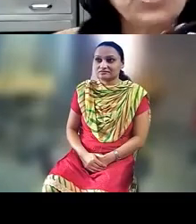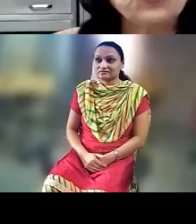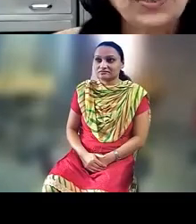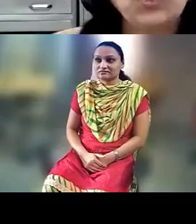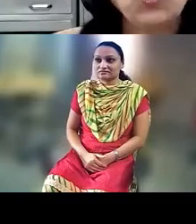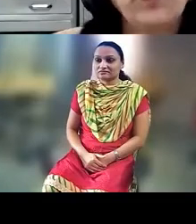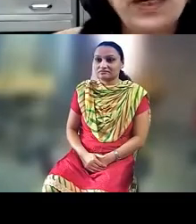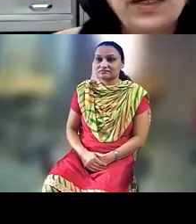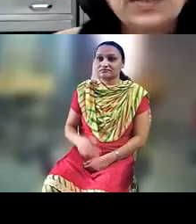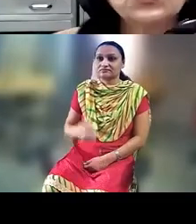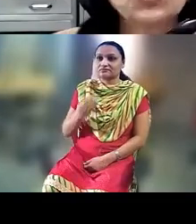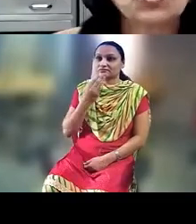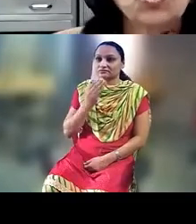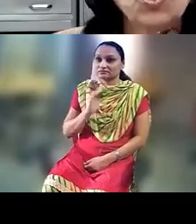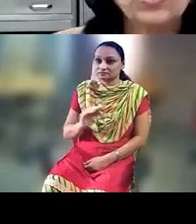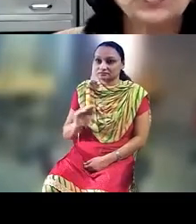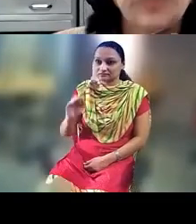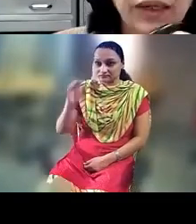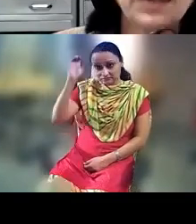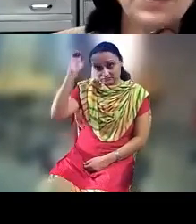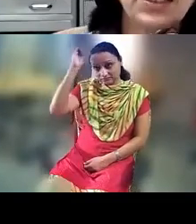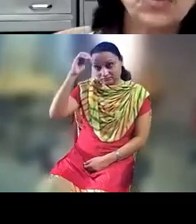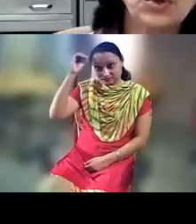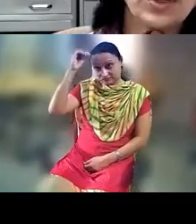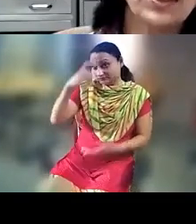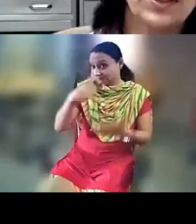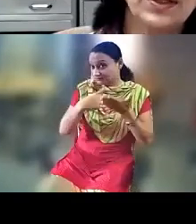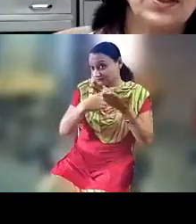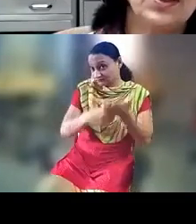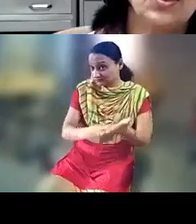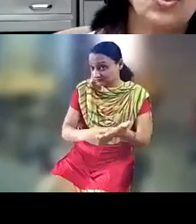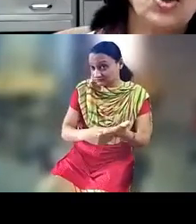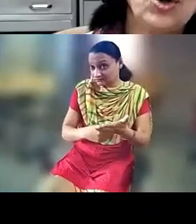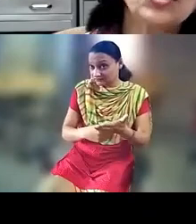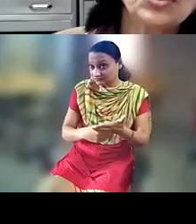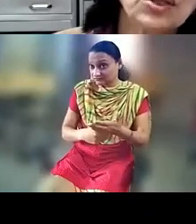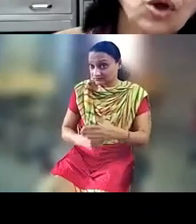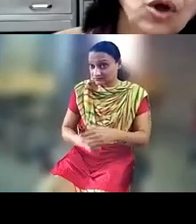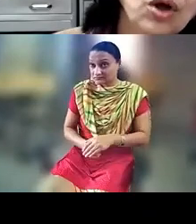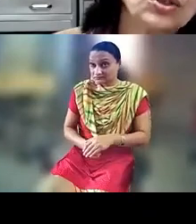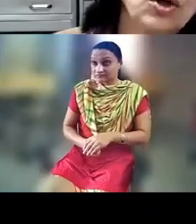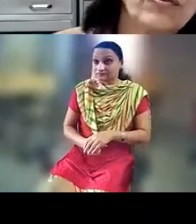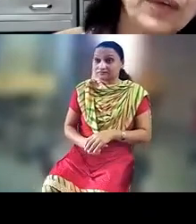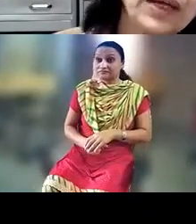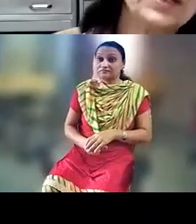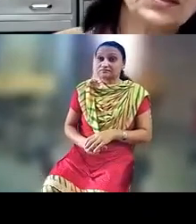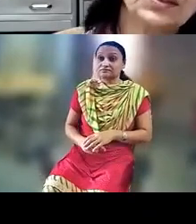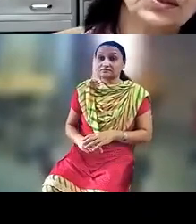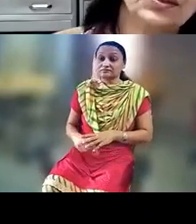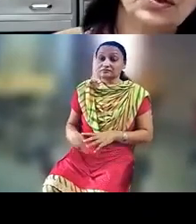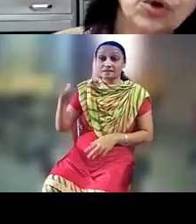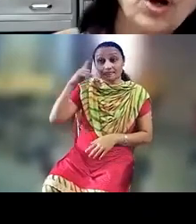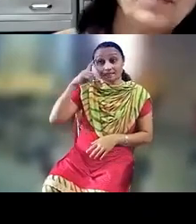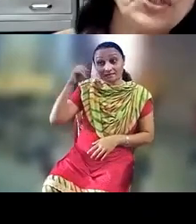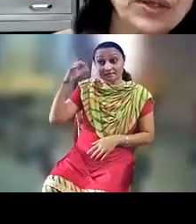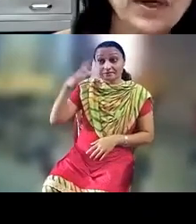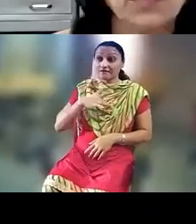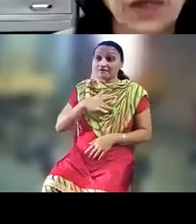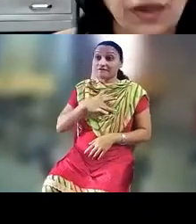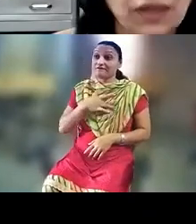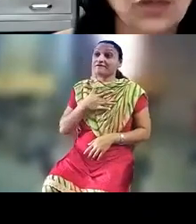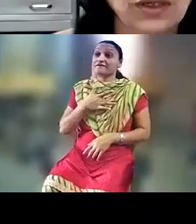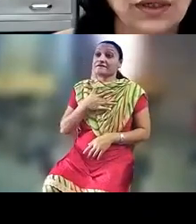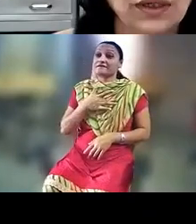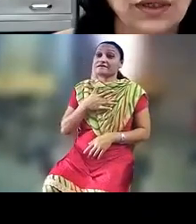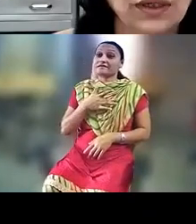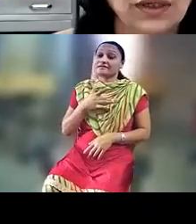हमें बच्चे की ओपिनियंस को रिस्पेक्ट करने की जरूरत है और उसके थॉट्स और फीलिंग्स को हमेशा ध्यान में